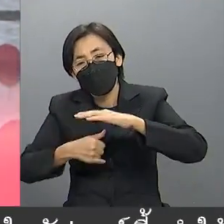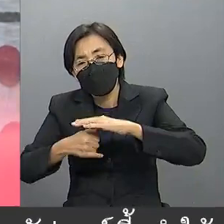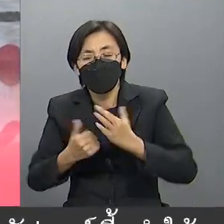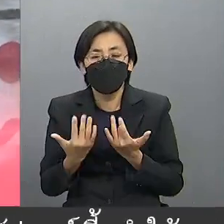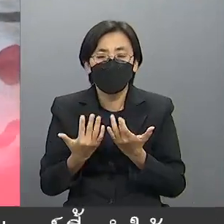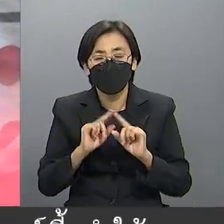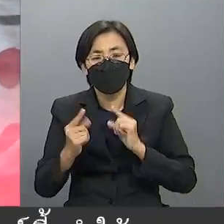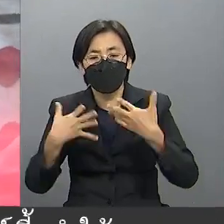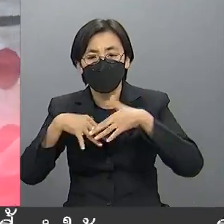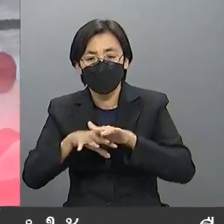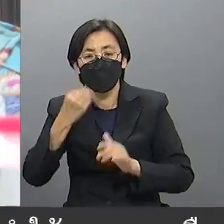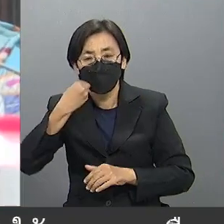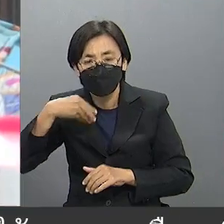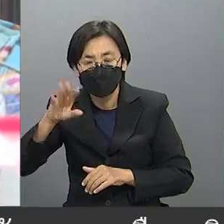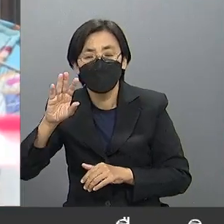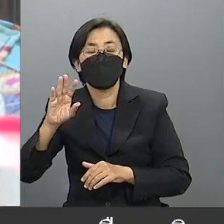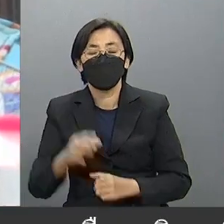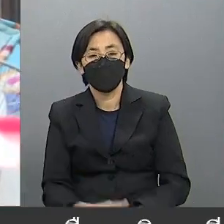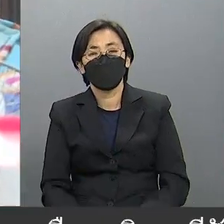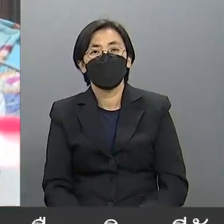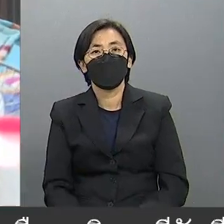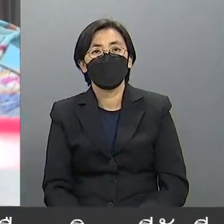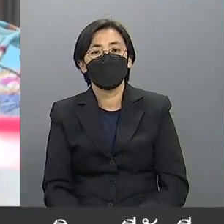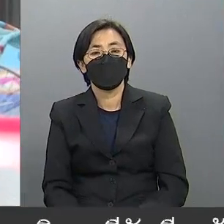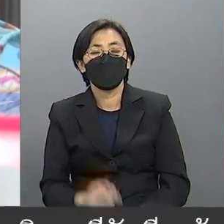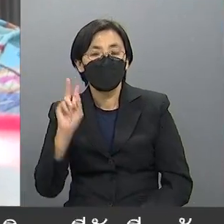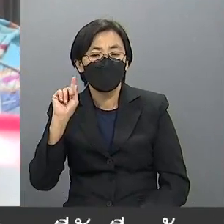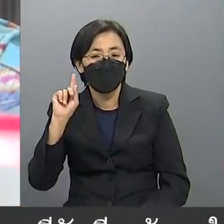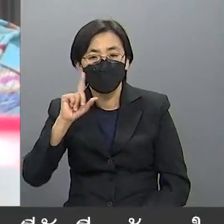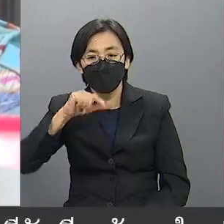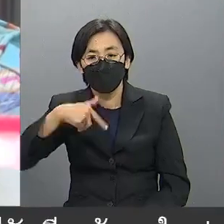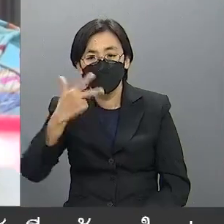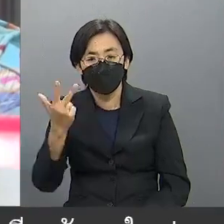กลับมารักษาในพื้นที่พจนีสายกระจ่างไทย PBS รายงาน